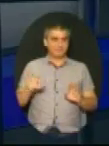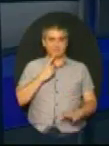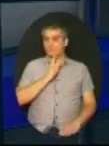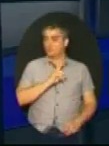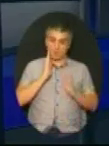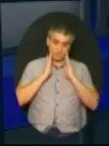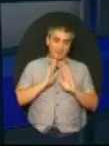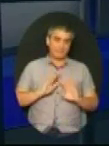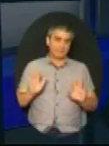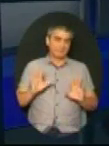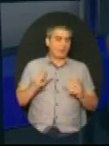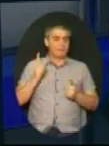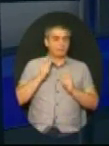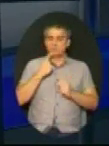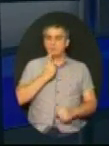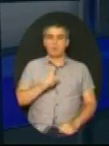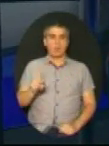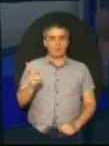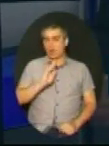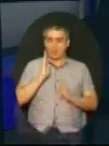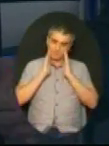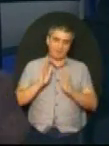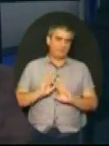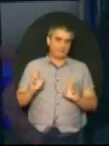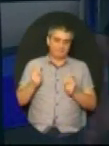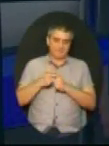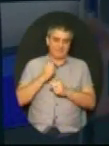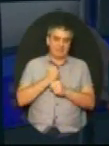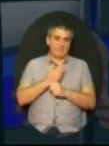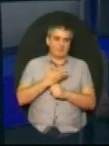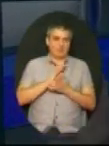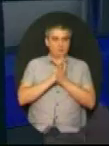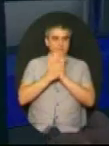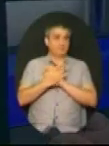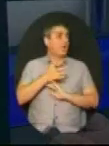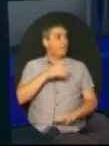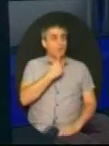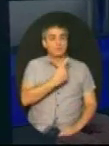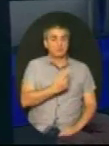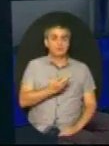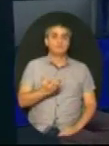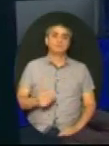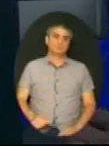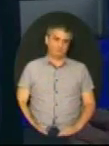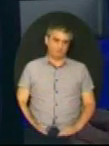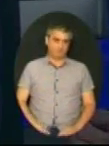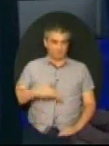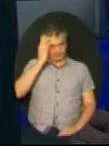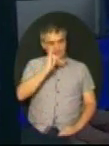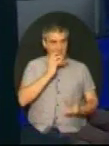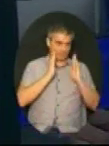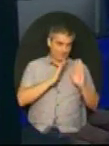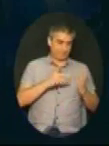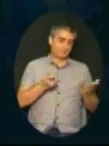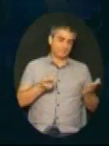לא מאמינים. זאת אומרת, למה אנשים אומרים לא? כי הם לא מאמינים באמת שמפלגת העבודה תהפוך פתאום להיות. גם אם היא תגיד, אוקיי. כן. אבל ללפיד הם כן מאמינים.